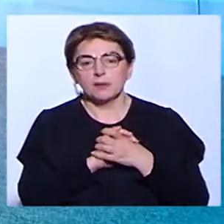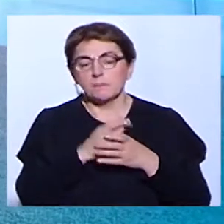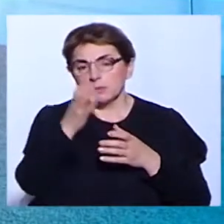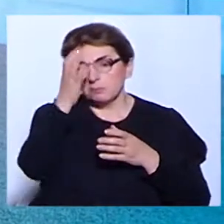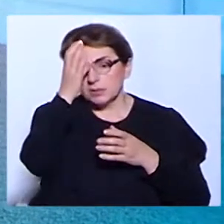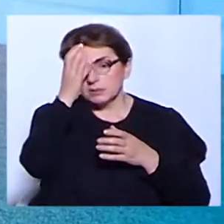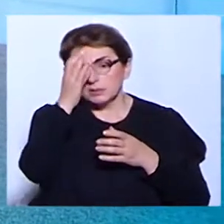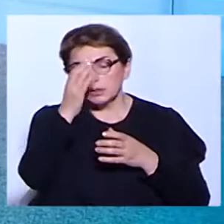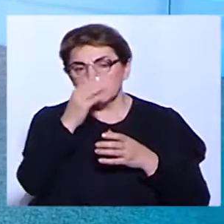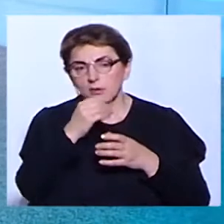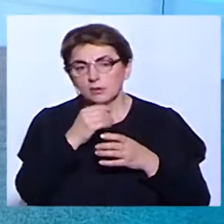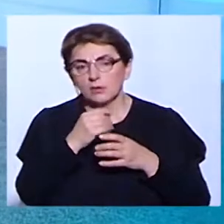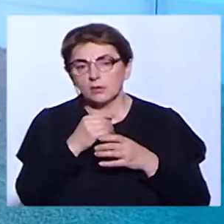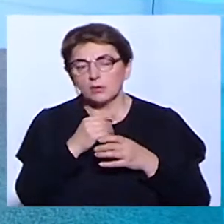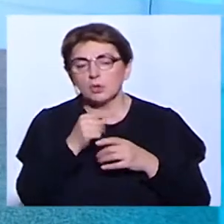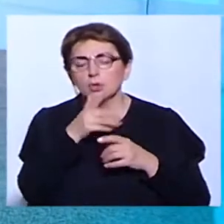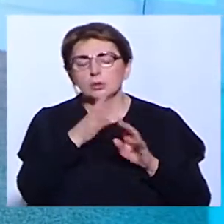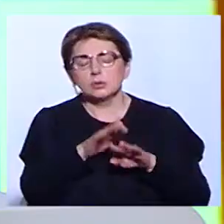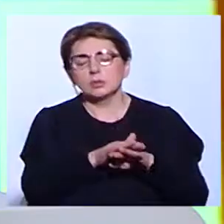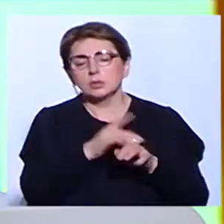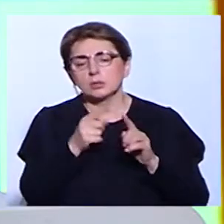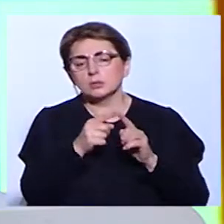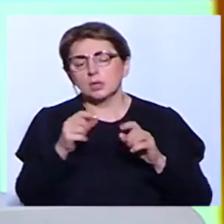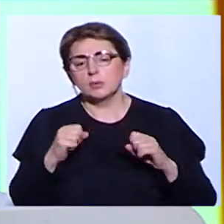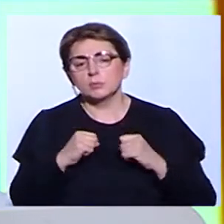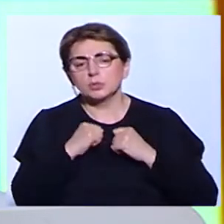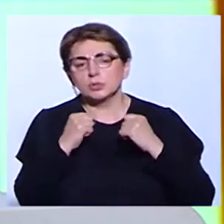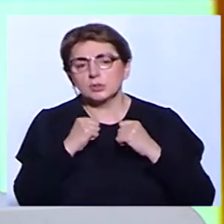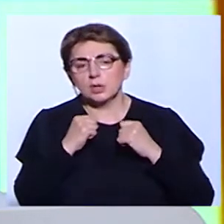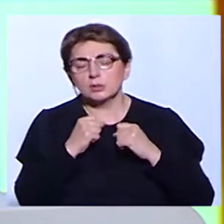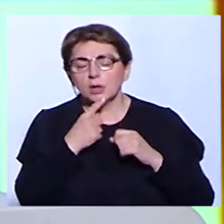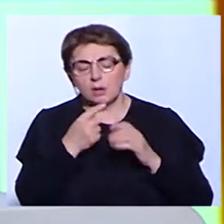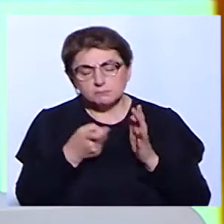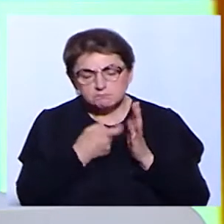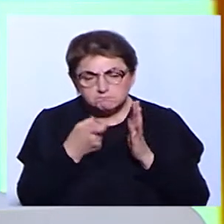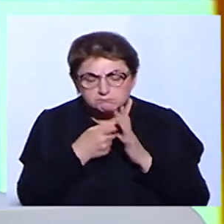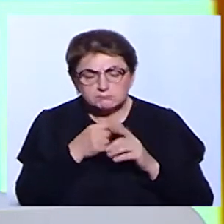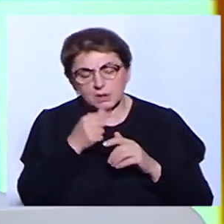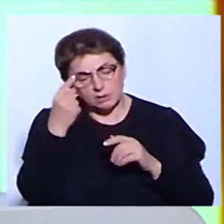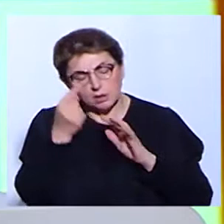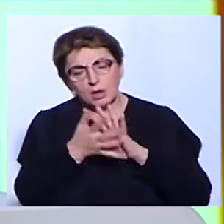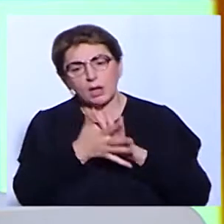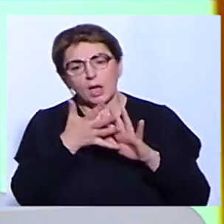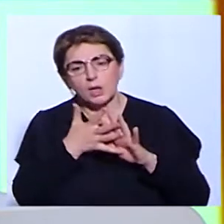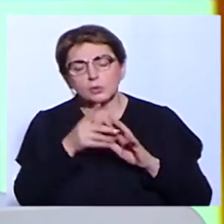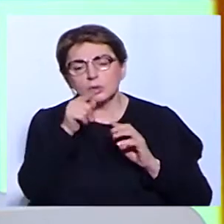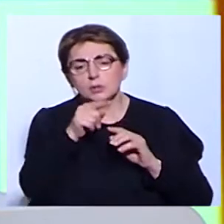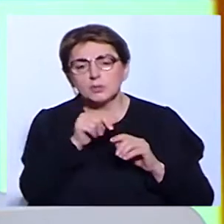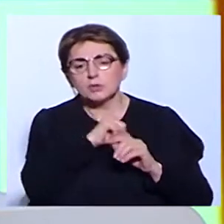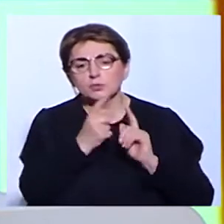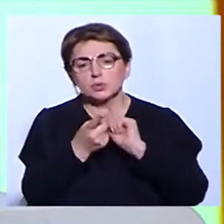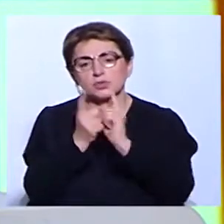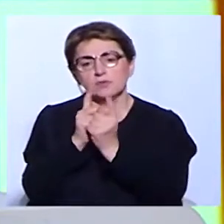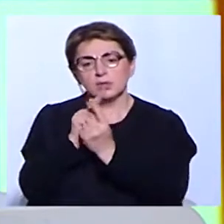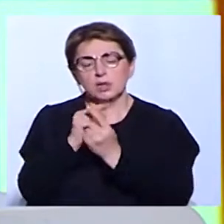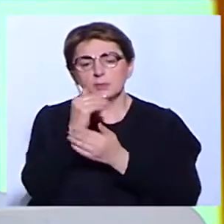მეცნიერები დიდი ხნის განმავლობაში ცდილობდნენ აეხსნათ ევოლუციის შედეგები.